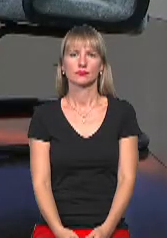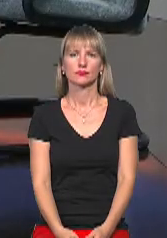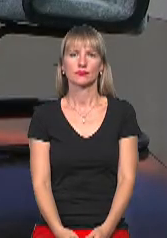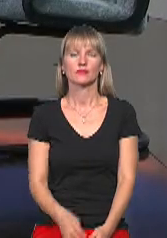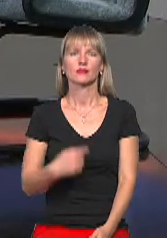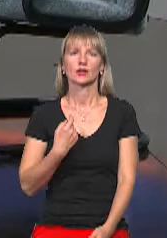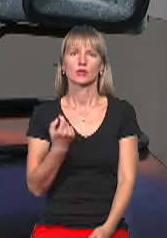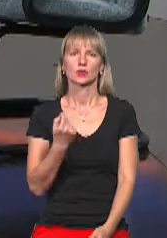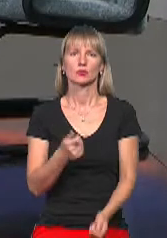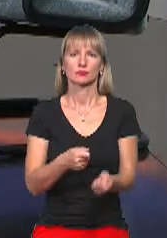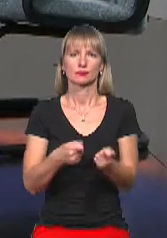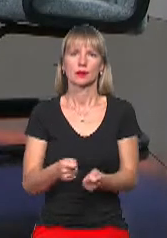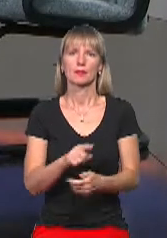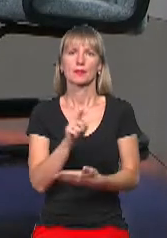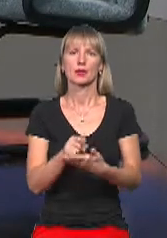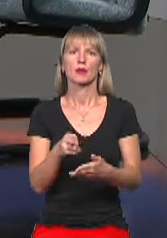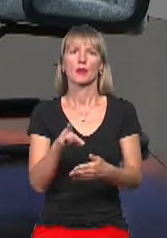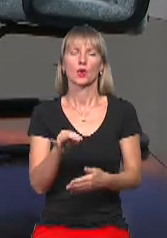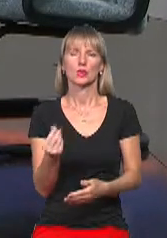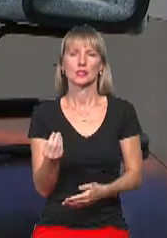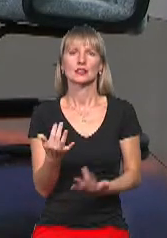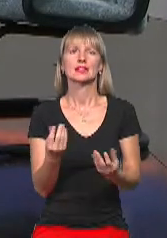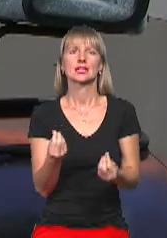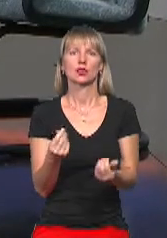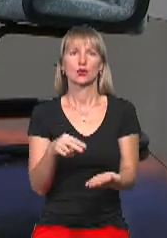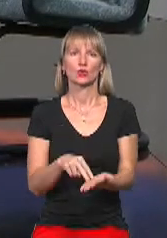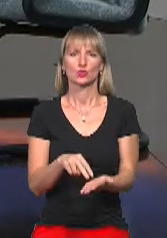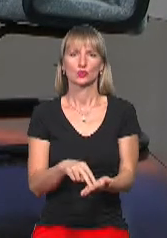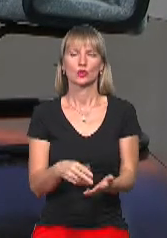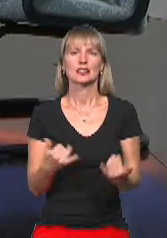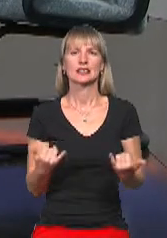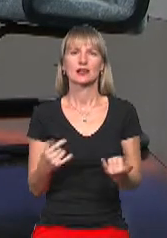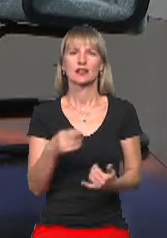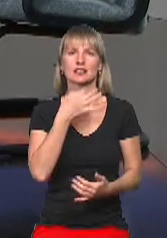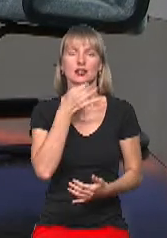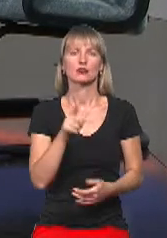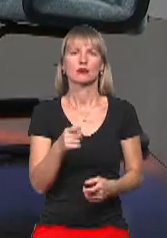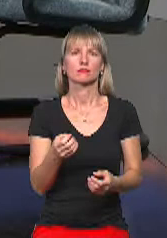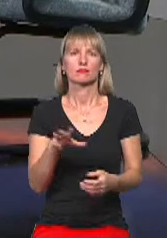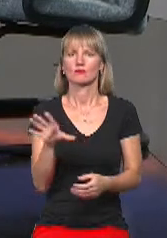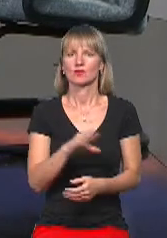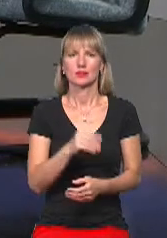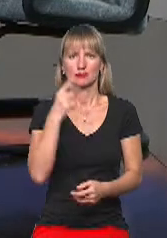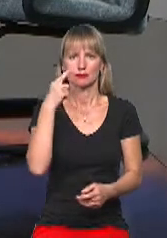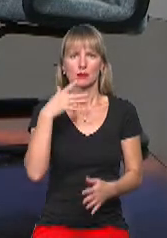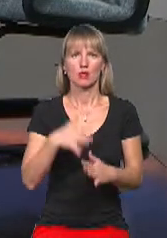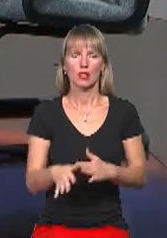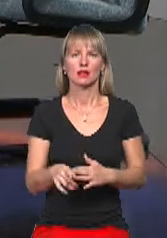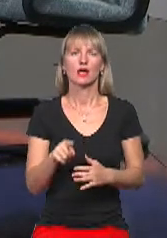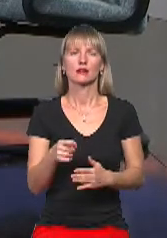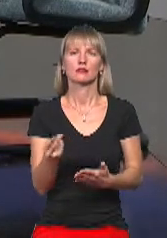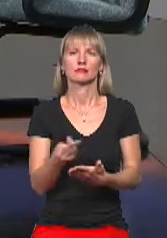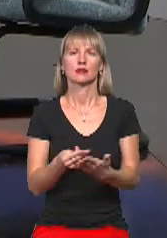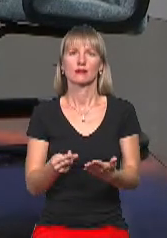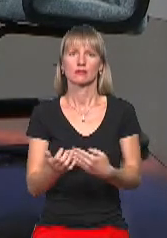Я трошки притримую питання про ціну, скільки воно коштує. Зараз ви сказали, що там дуже все зрозуміло, але ті ілюстрації, які